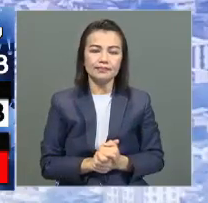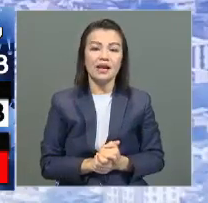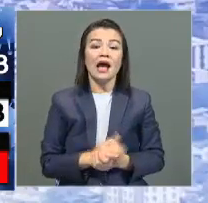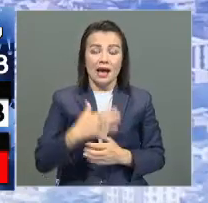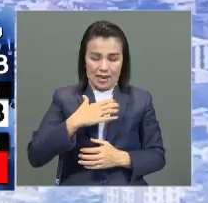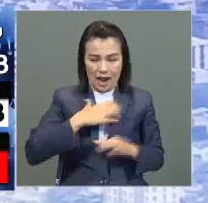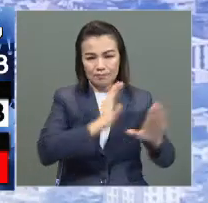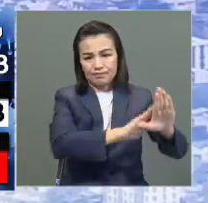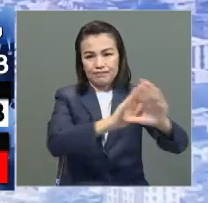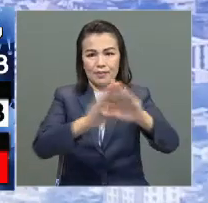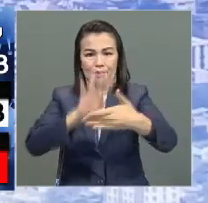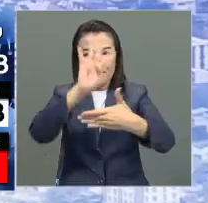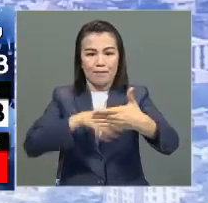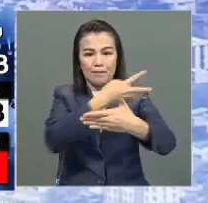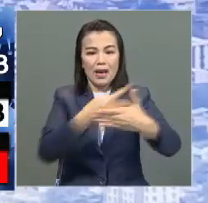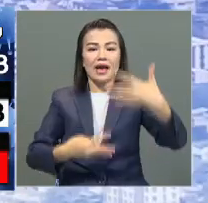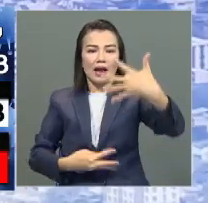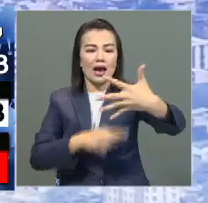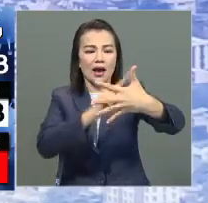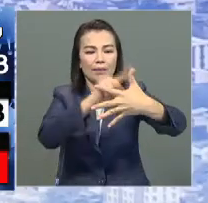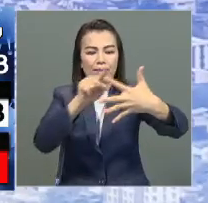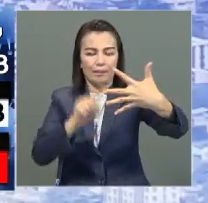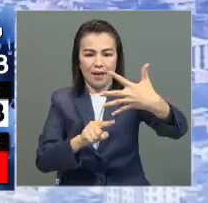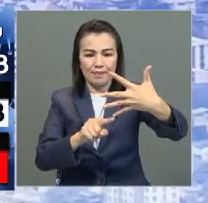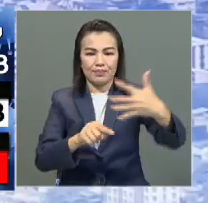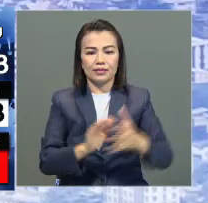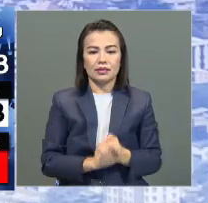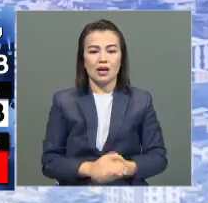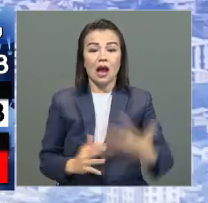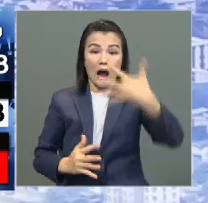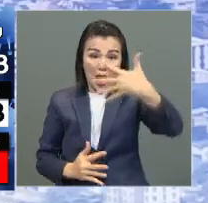ก็ขอฝากมาตรการ 5ข้อข้อเหมือนเดิมครับ 5